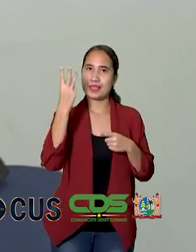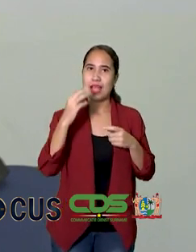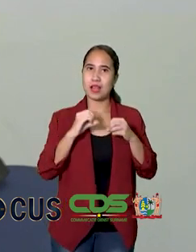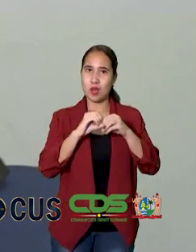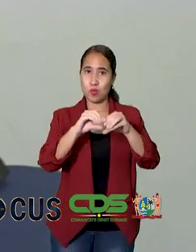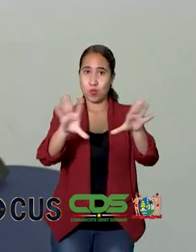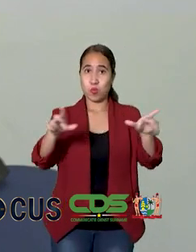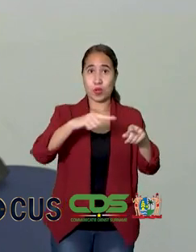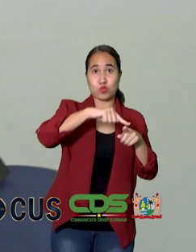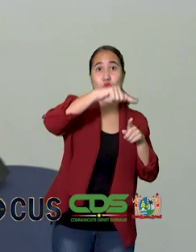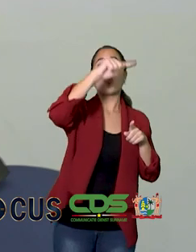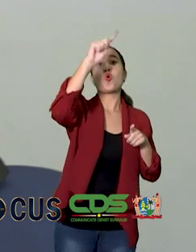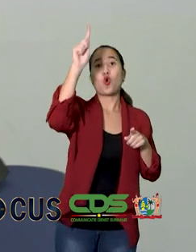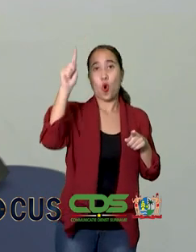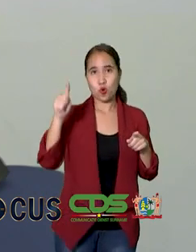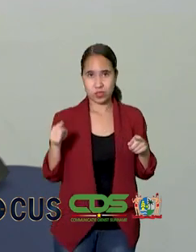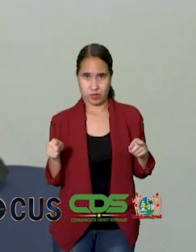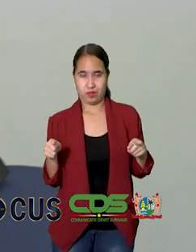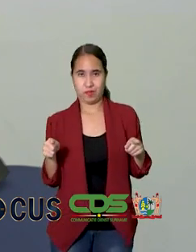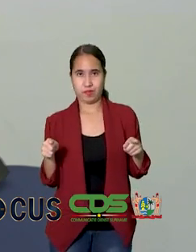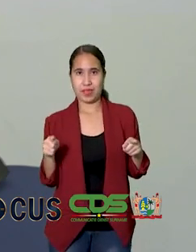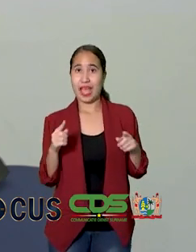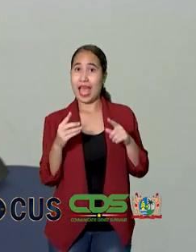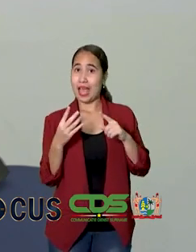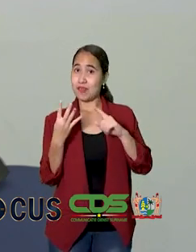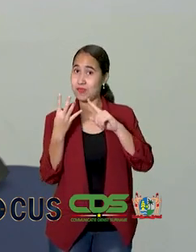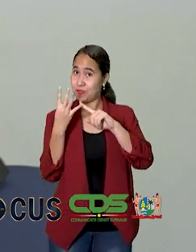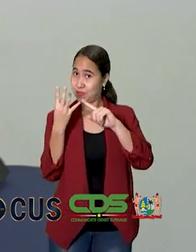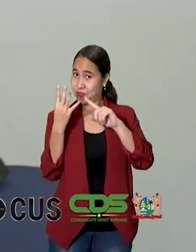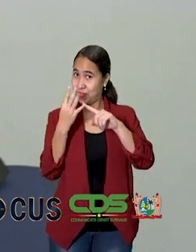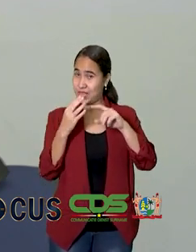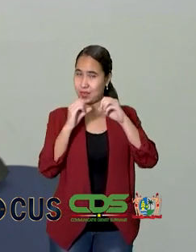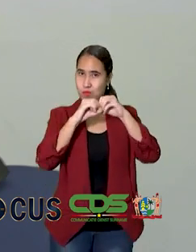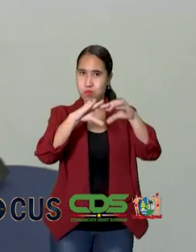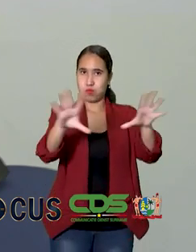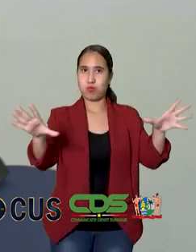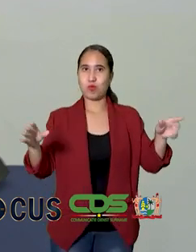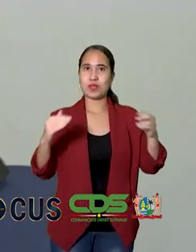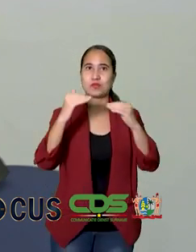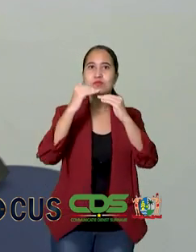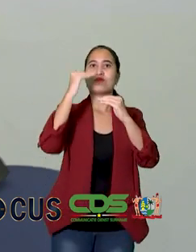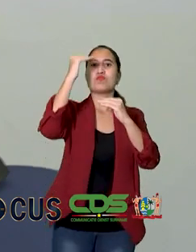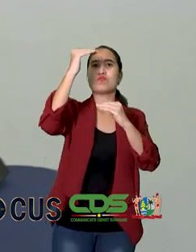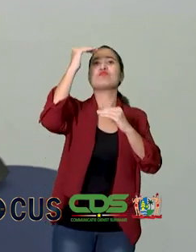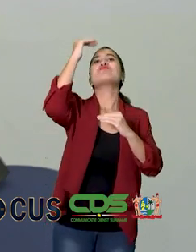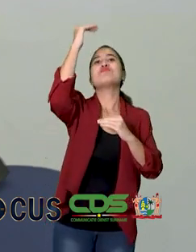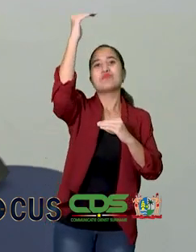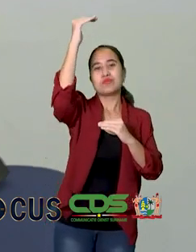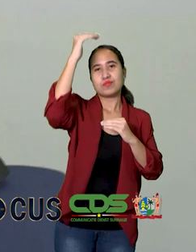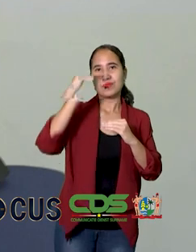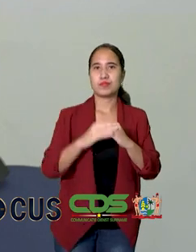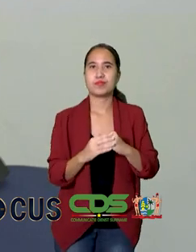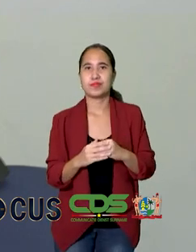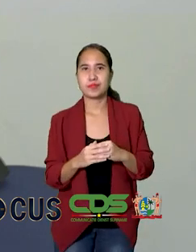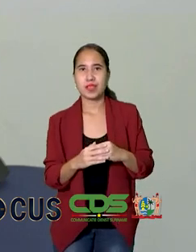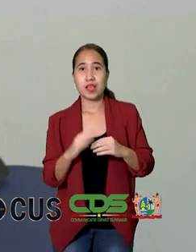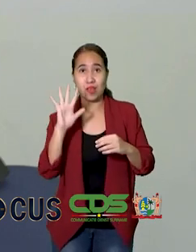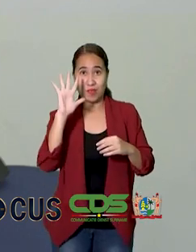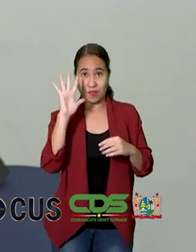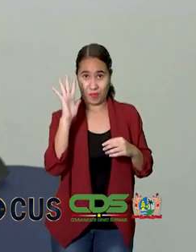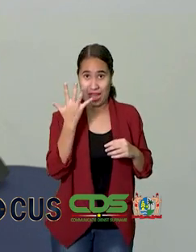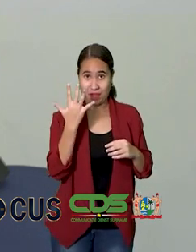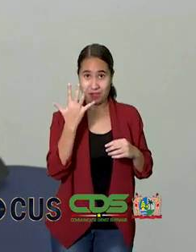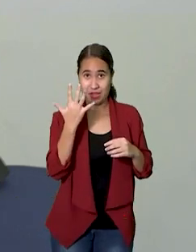stuk groter. En de vierde golf was dubbel zo groot als de derde golf. Naar verwachting zal de vijfde golf ook het dubbele